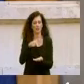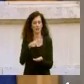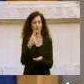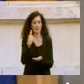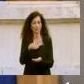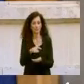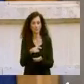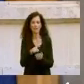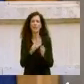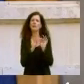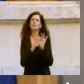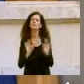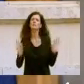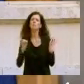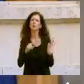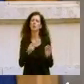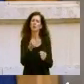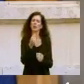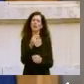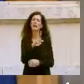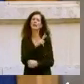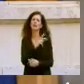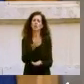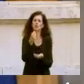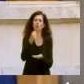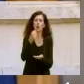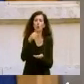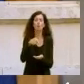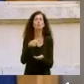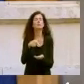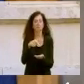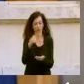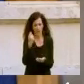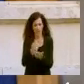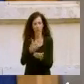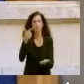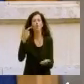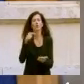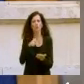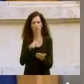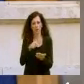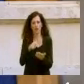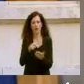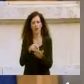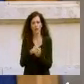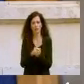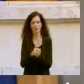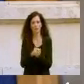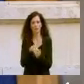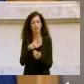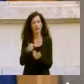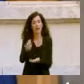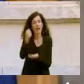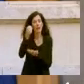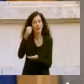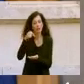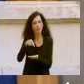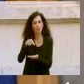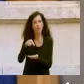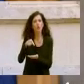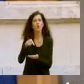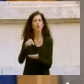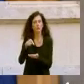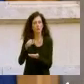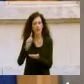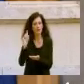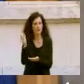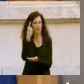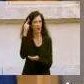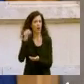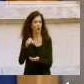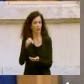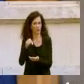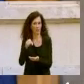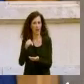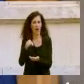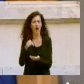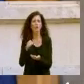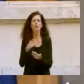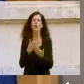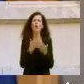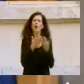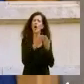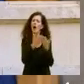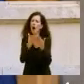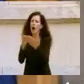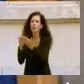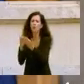disponibili quindi risorse ben consistenti in via del tutto straordinaria soprattutto a paese dea a favore dei